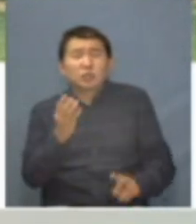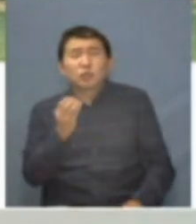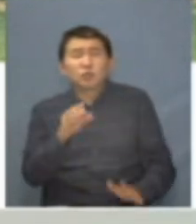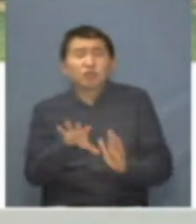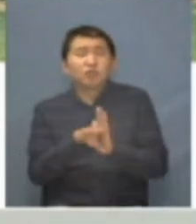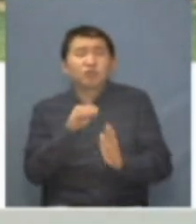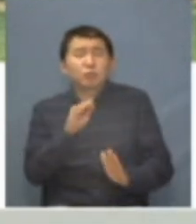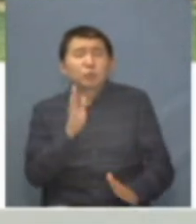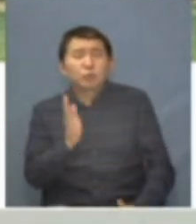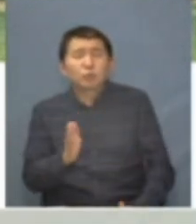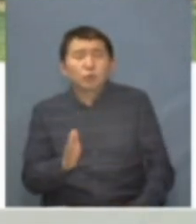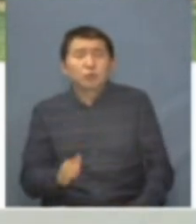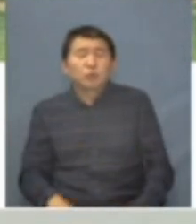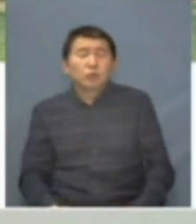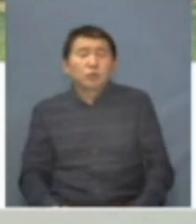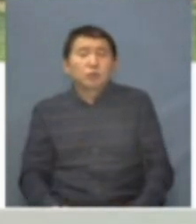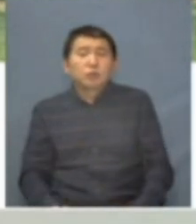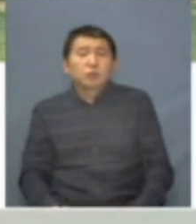болса, спорт жағына кетеді.